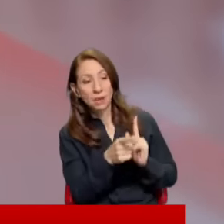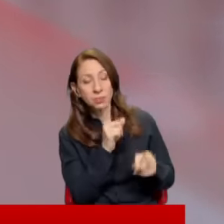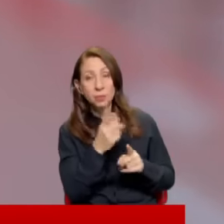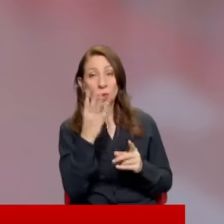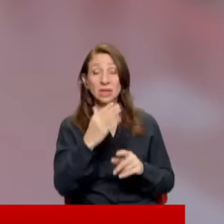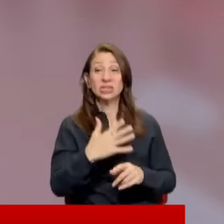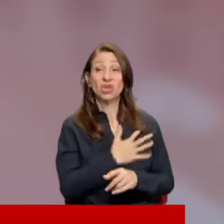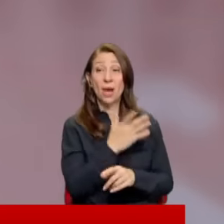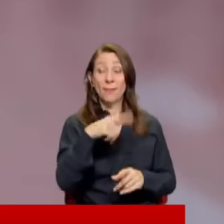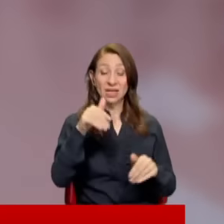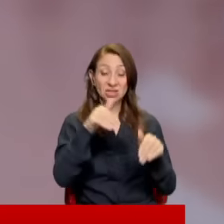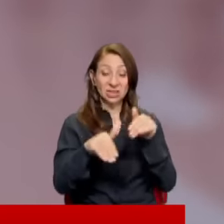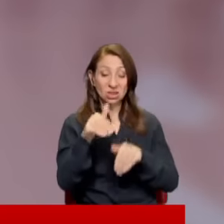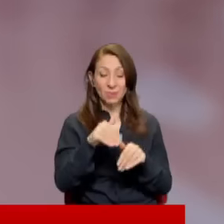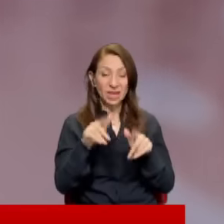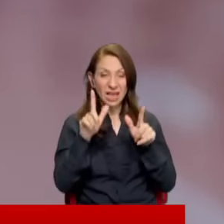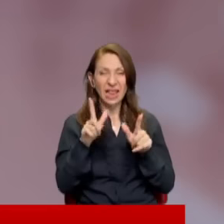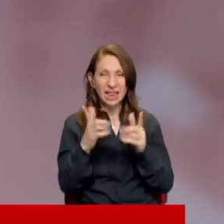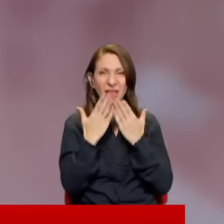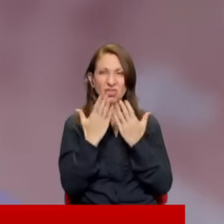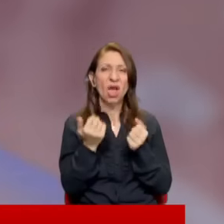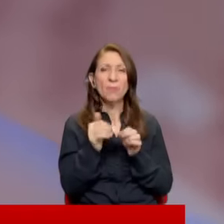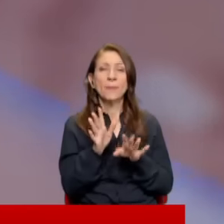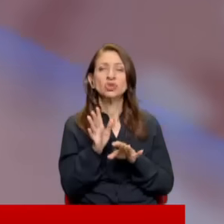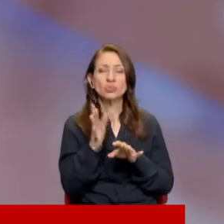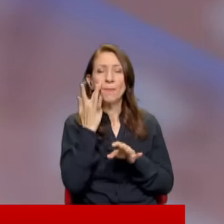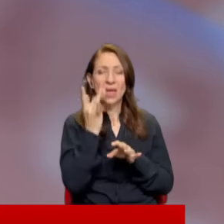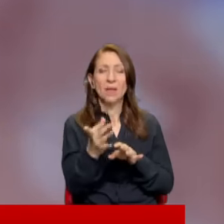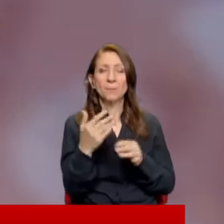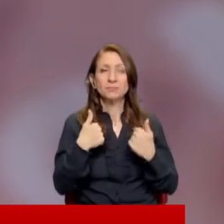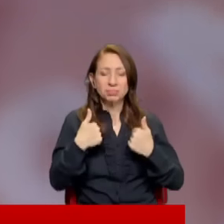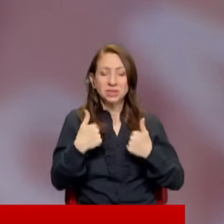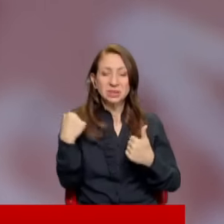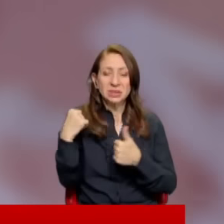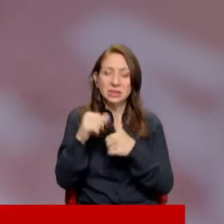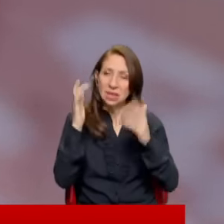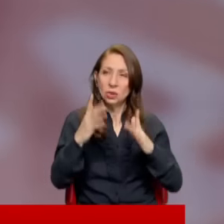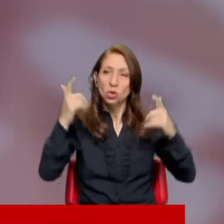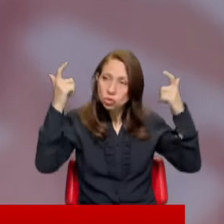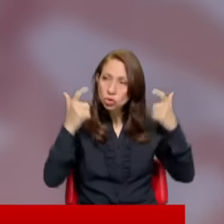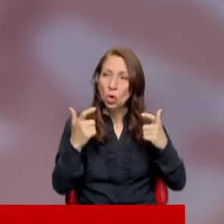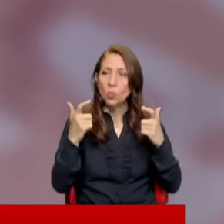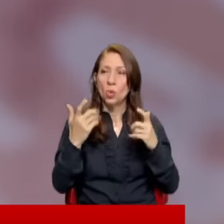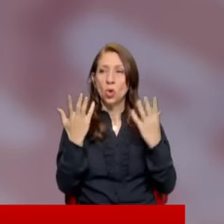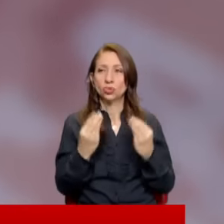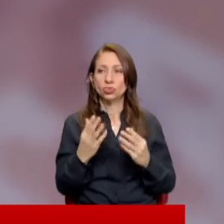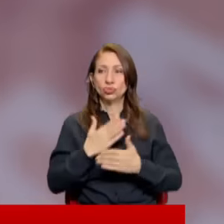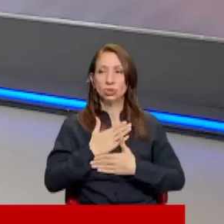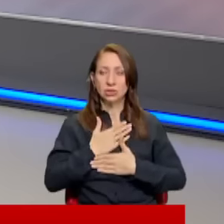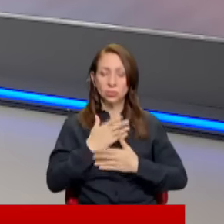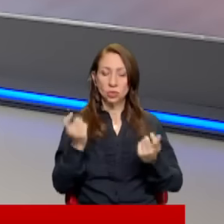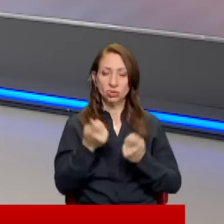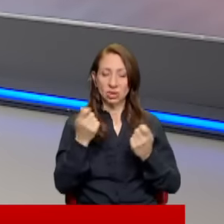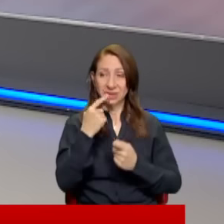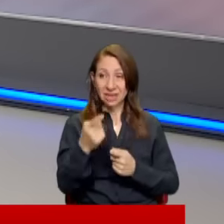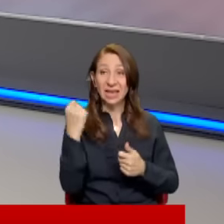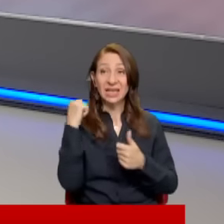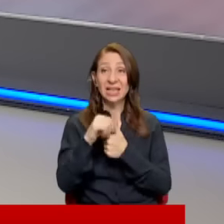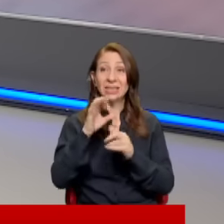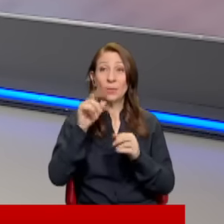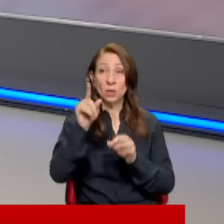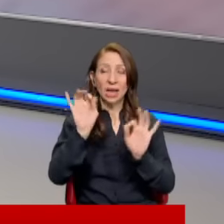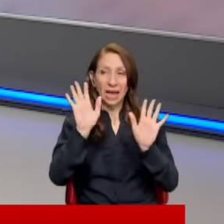CHP'liler seçimden gerekli ders alınmamış biz yine de sorumlu davranacağız dedi Şimdi yine Tam